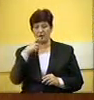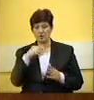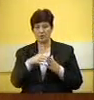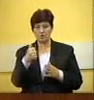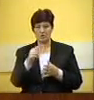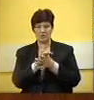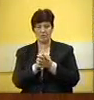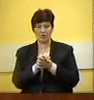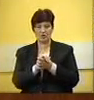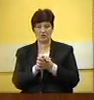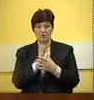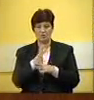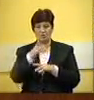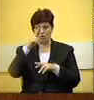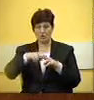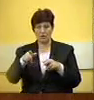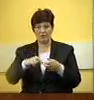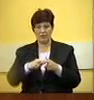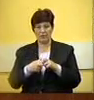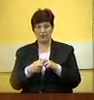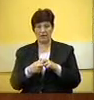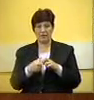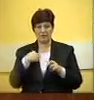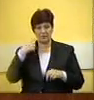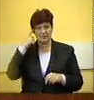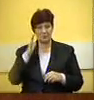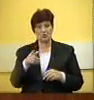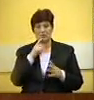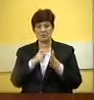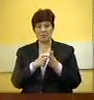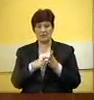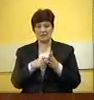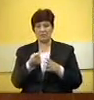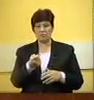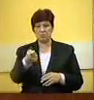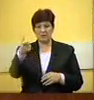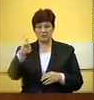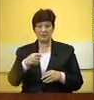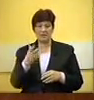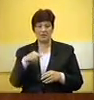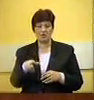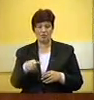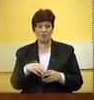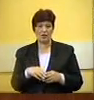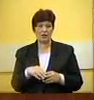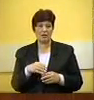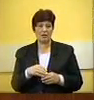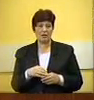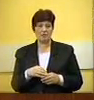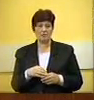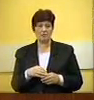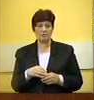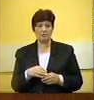Kažem još jednom, pozdravljam da se ušlo u rešavanje ovih problema. Ja mislim da je to samo inicijalna kapisla, jer iz ove informacije samo